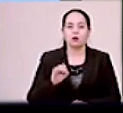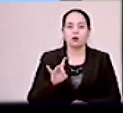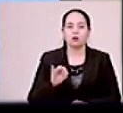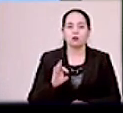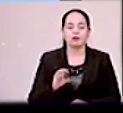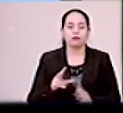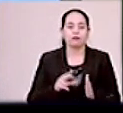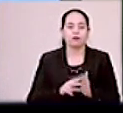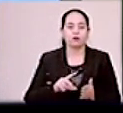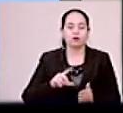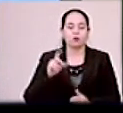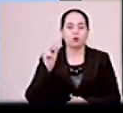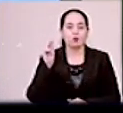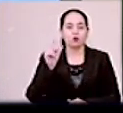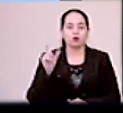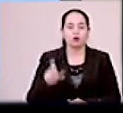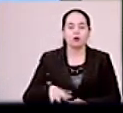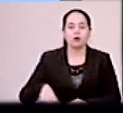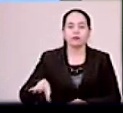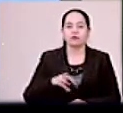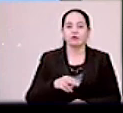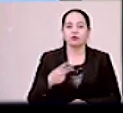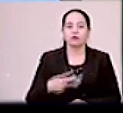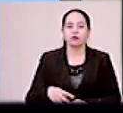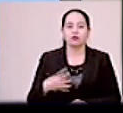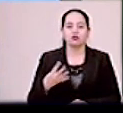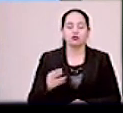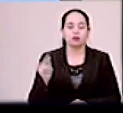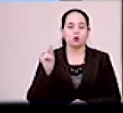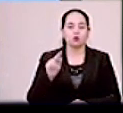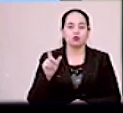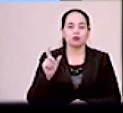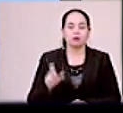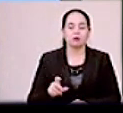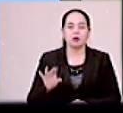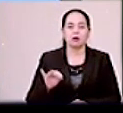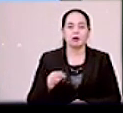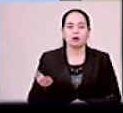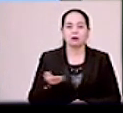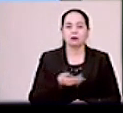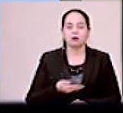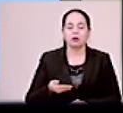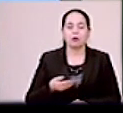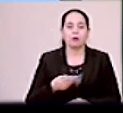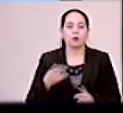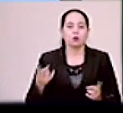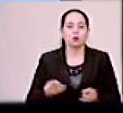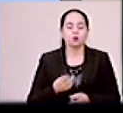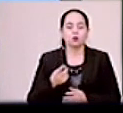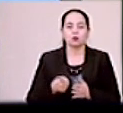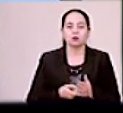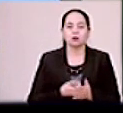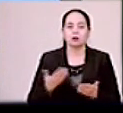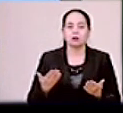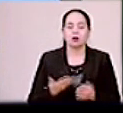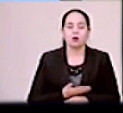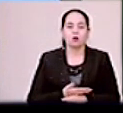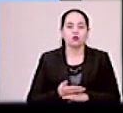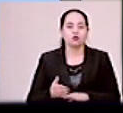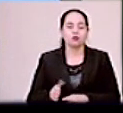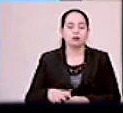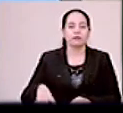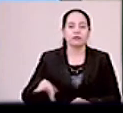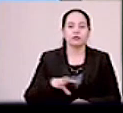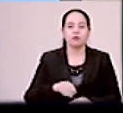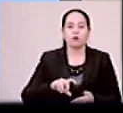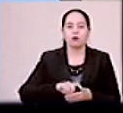8 учеников, а всего 24 ученика. И нам нужно узнать, какая часть